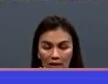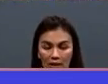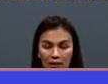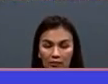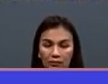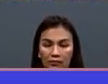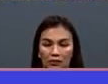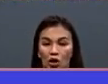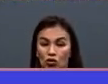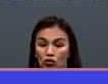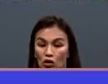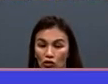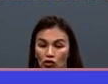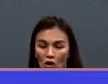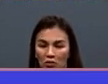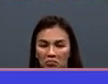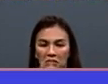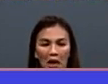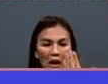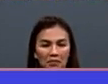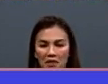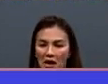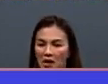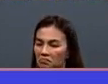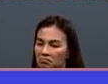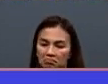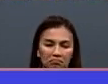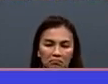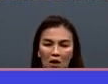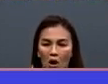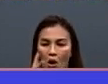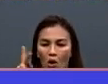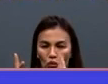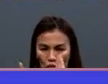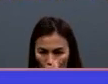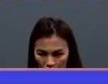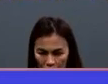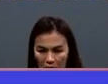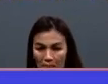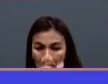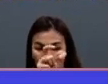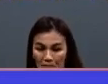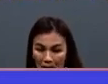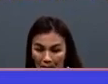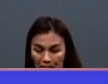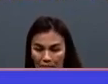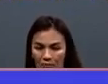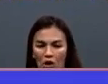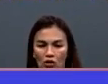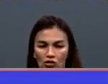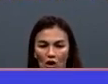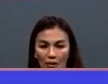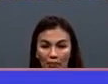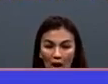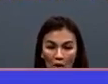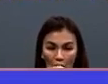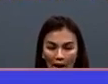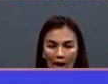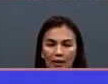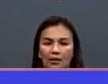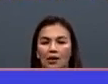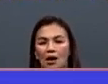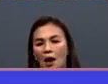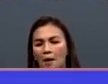คะวันเมื่อวานนี้เนี่ยทางอวเองเขาก็มีการเตรียมการในส่วนที่สำคัญที่สุดนั่นก็คือการ